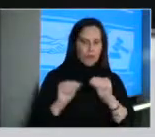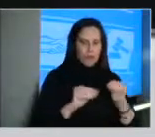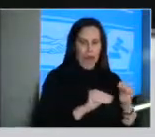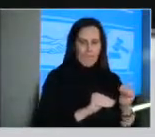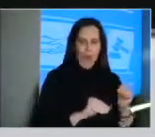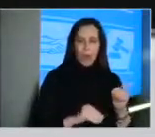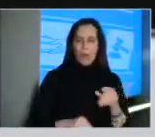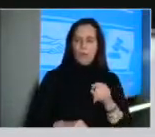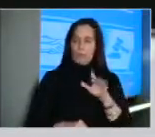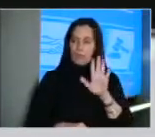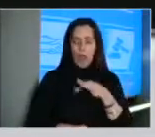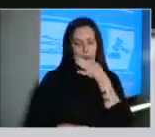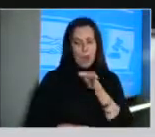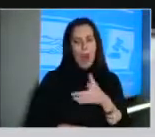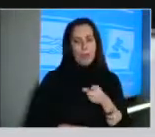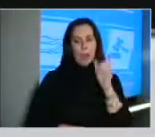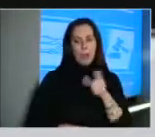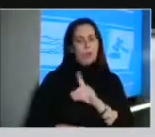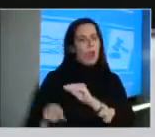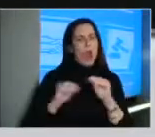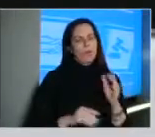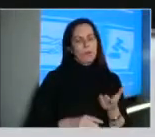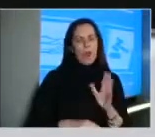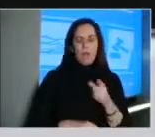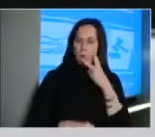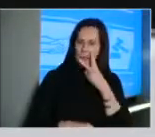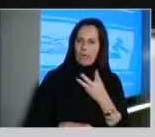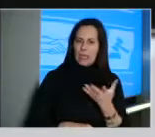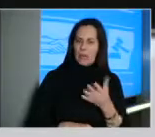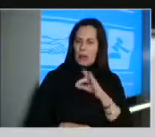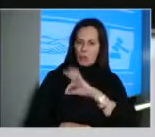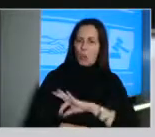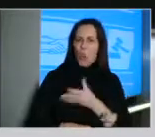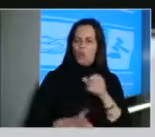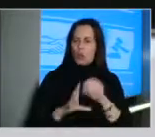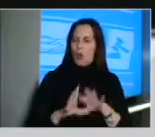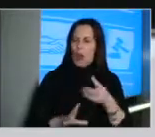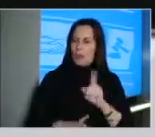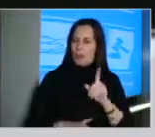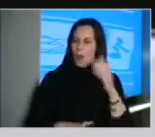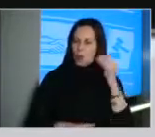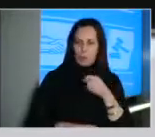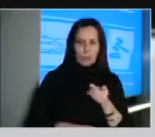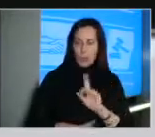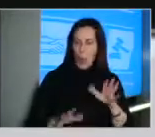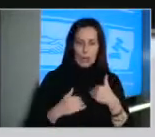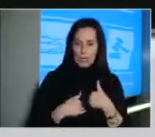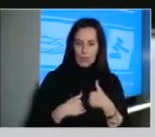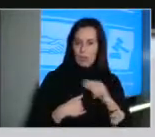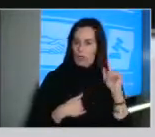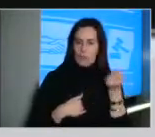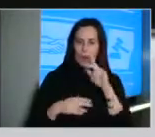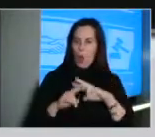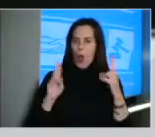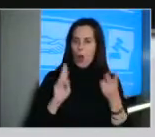הפנסיה, וזאת גם שאלה, למה אנשים לא עוברים יותר, נכון. למה לא מסתכלים על הצורות של הקרנות, למה הם לא לומדים, זה אגב לא רק אצלנו, בכל